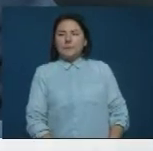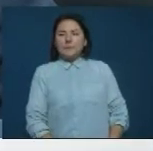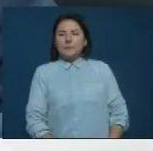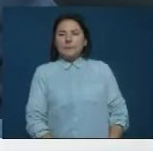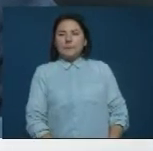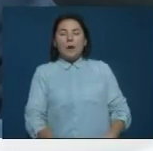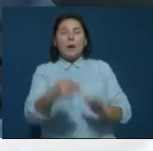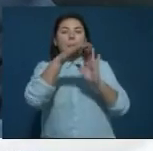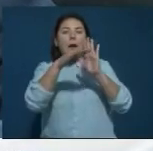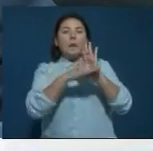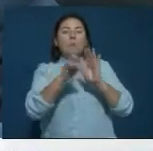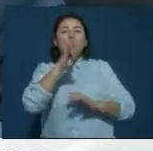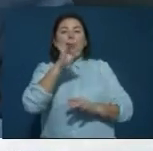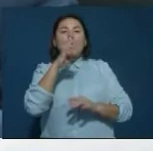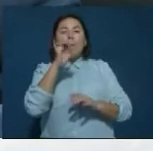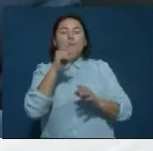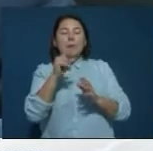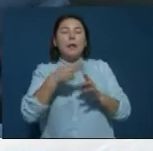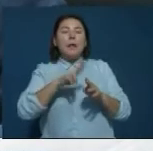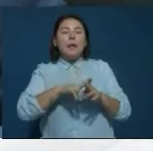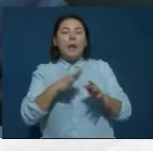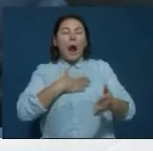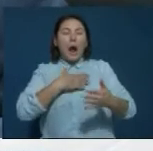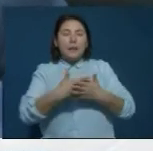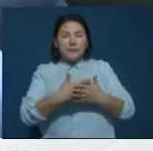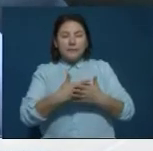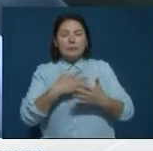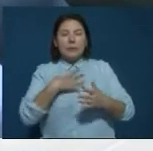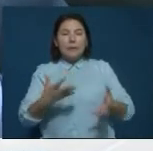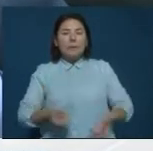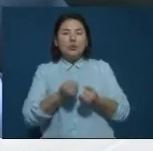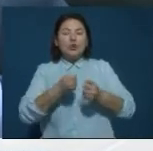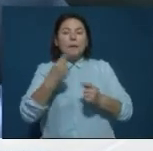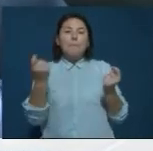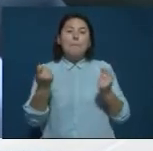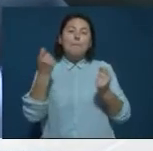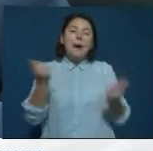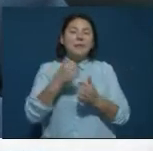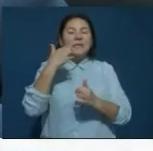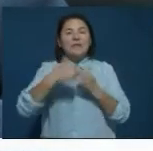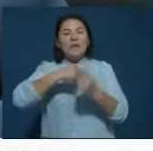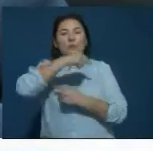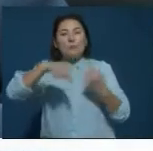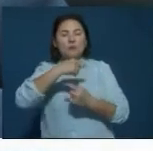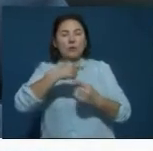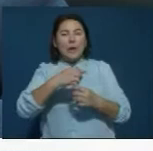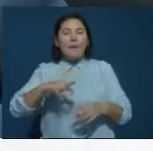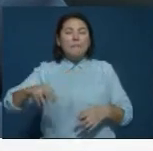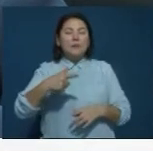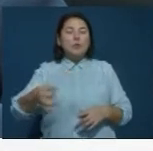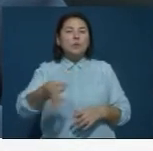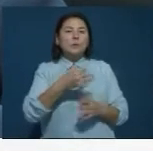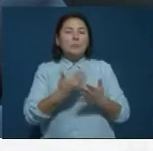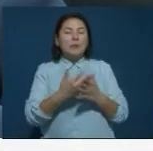программа нур капитал направлена на оказание этой реальной поддержки малому и среднему бизнесу нашего региона по мангистауской области